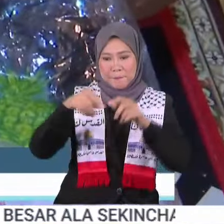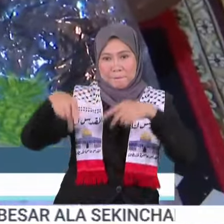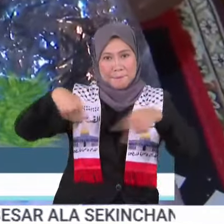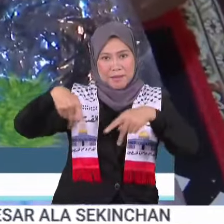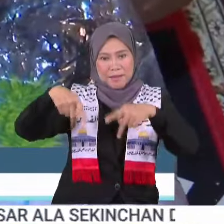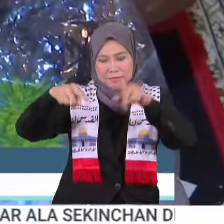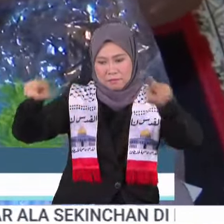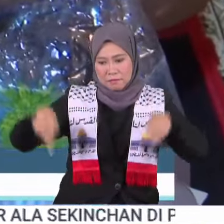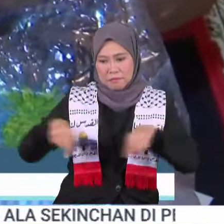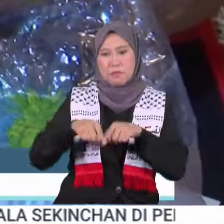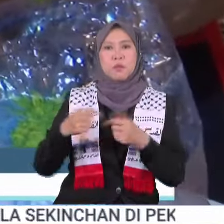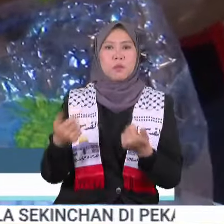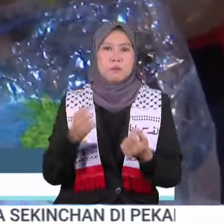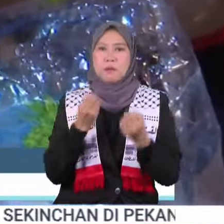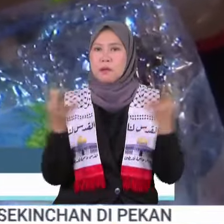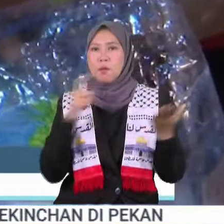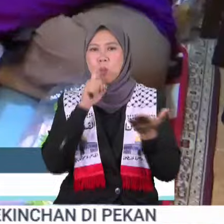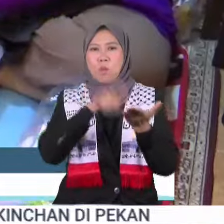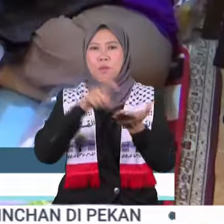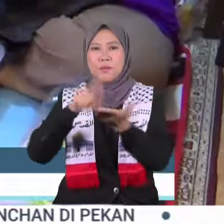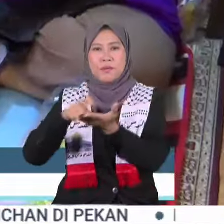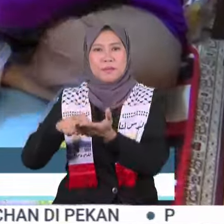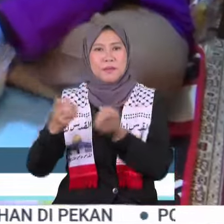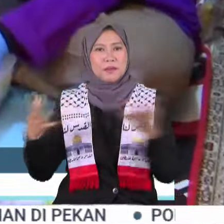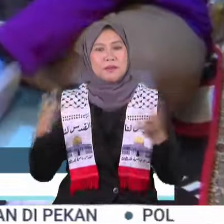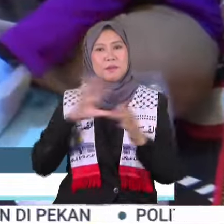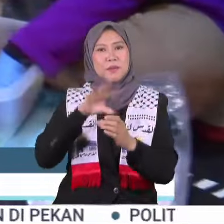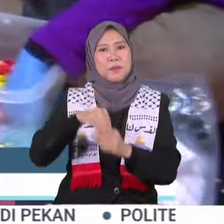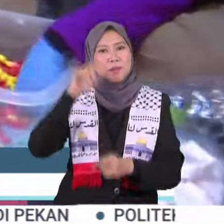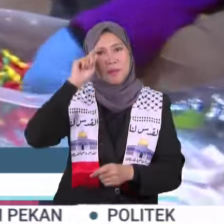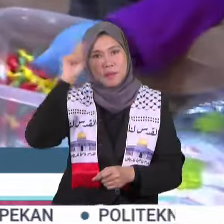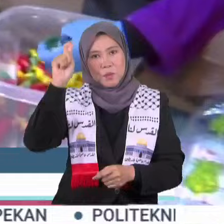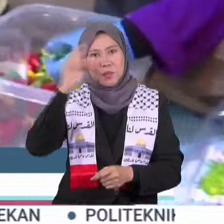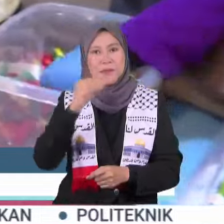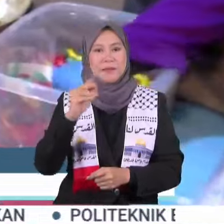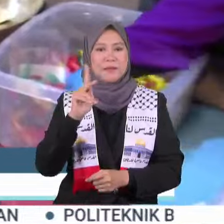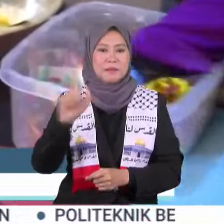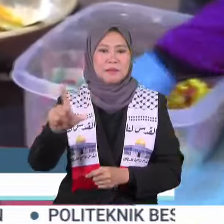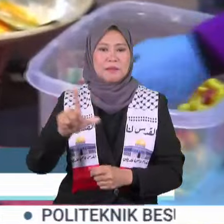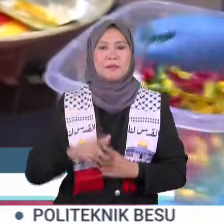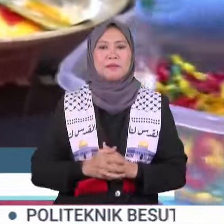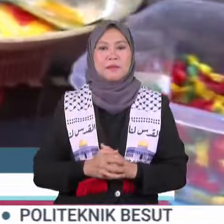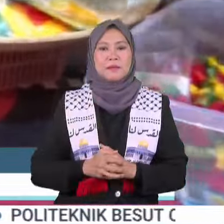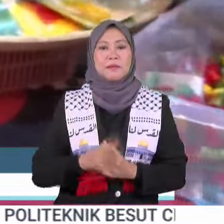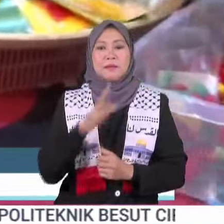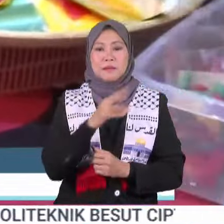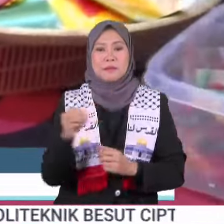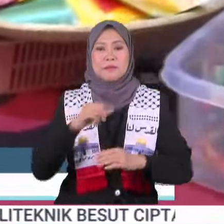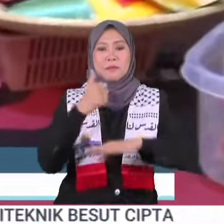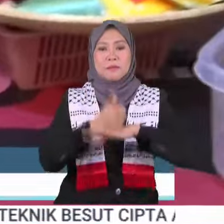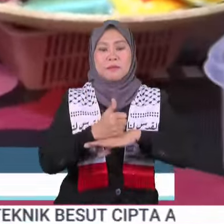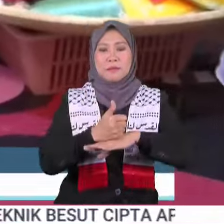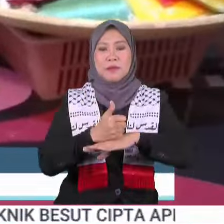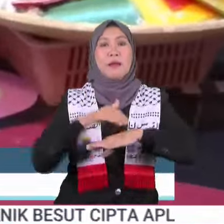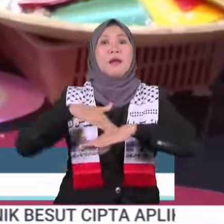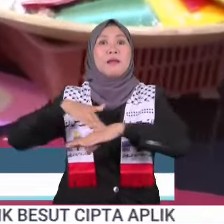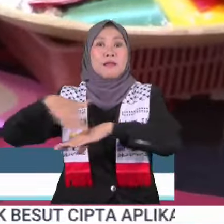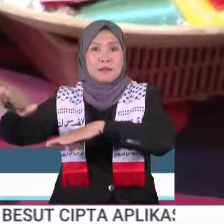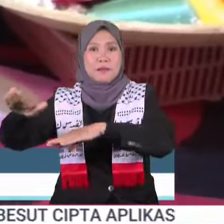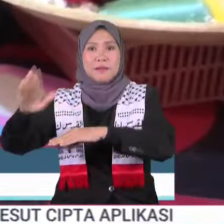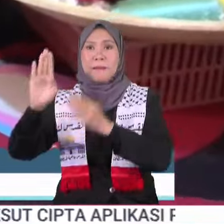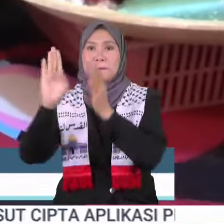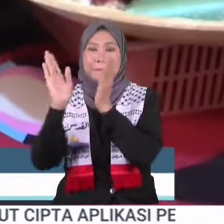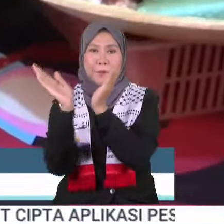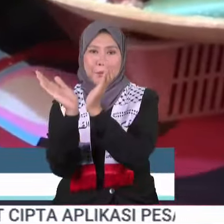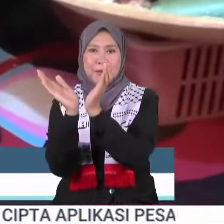mendapat permintaan tinggi dari luar termasuk Terengganu dan Kuala lumpur malah pernah dihantar ke Brunei